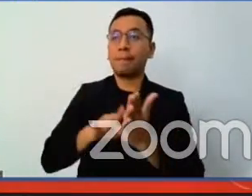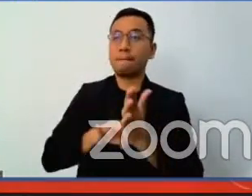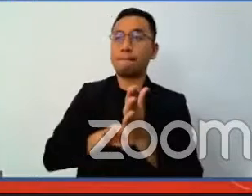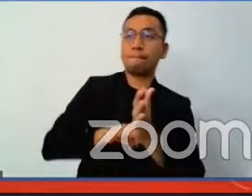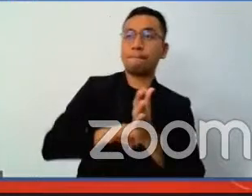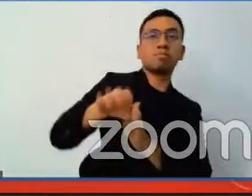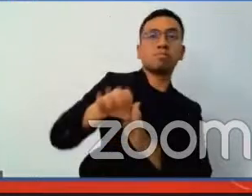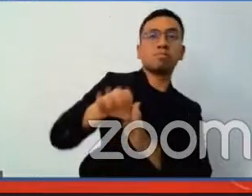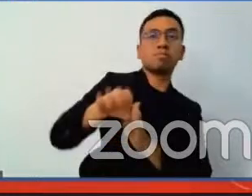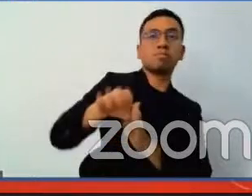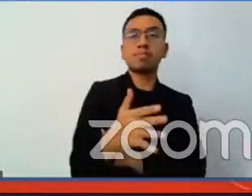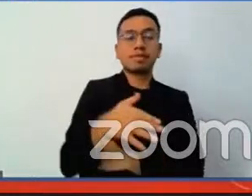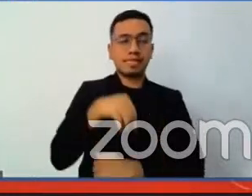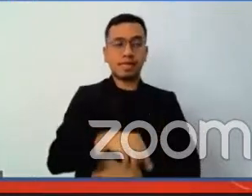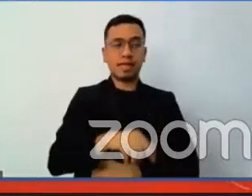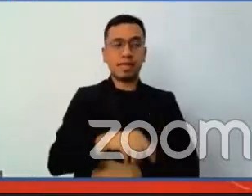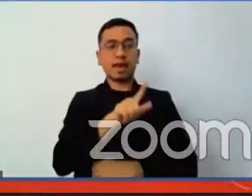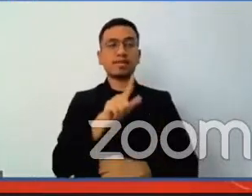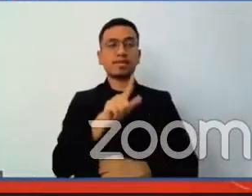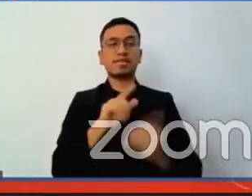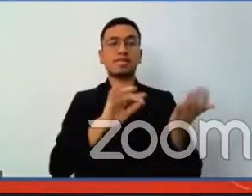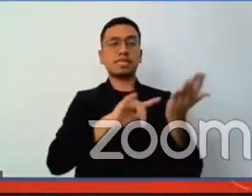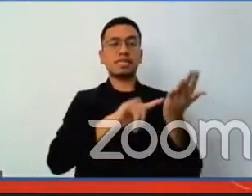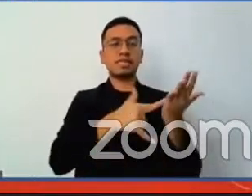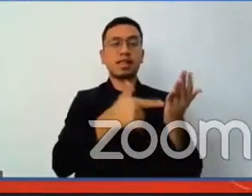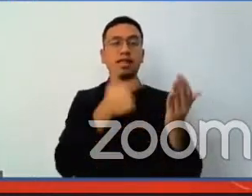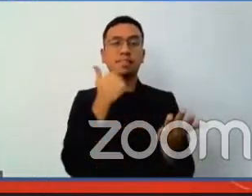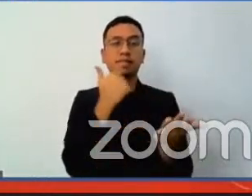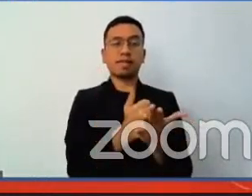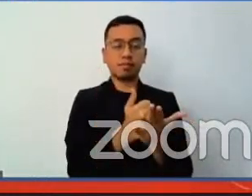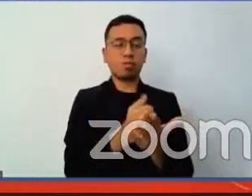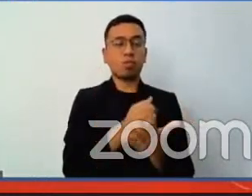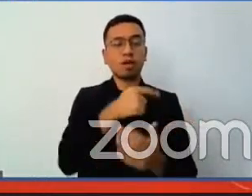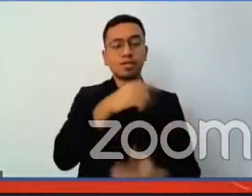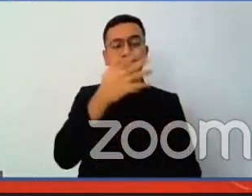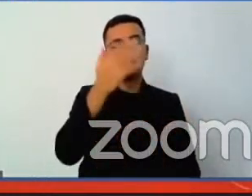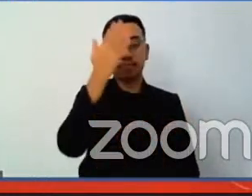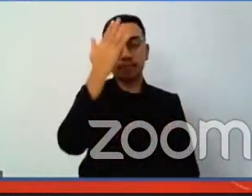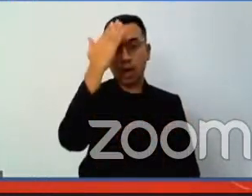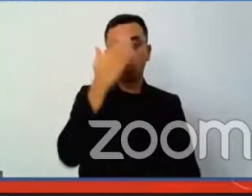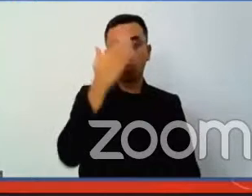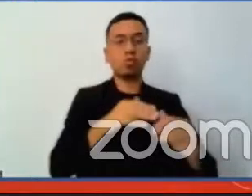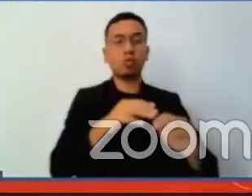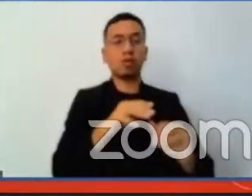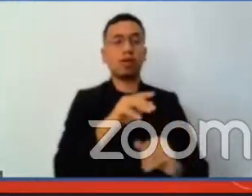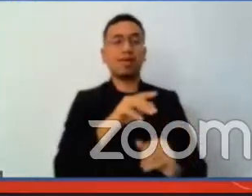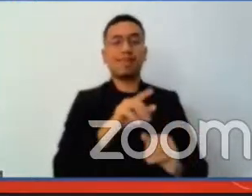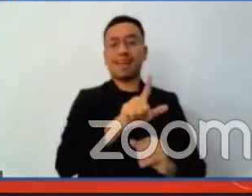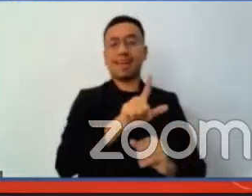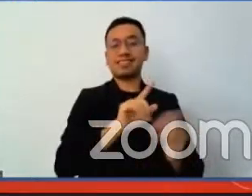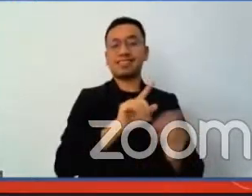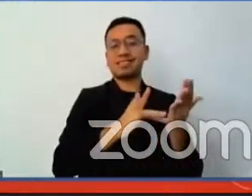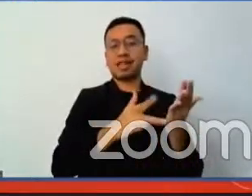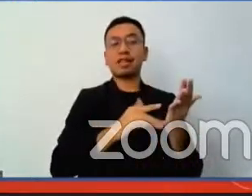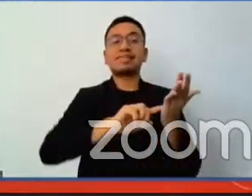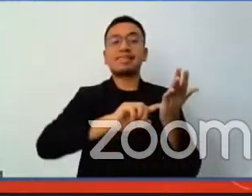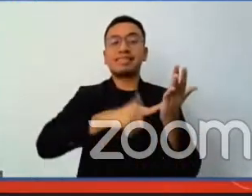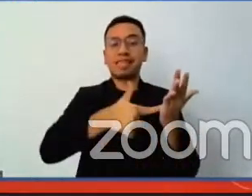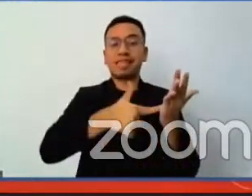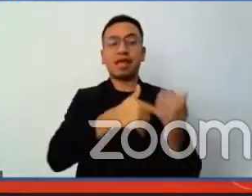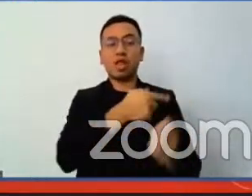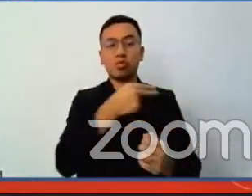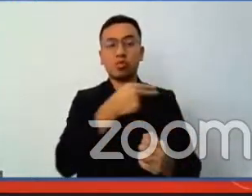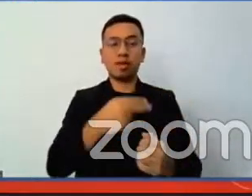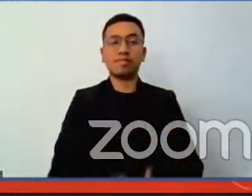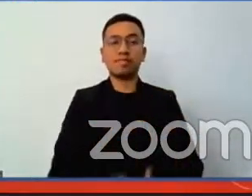merupakan kunci dan fondasi utama harus kita semua miliki. Pemerintah dalam hal ini, Kementerian Kominfo, bersama dengan Cyber